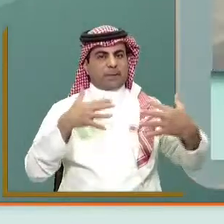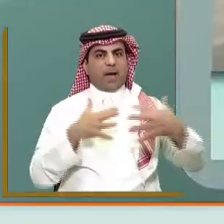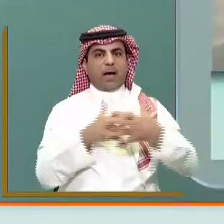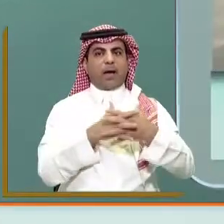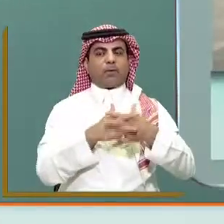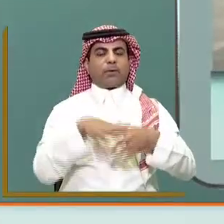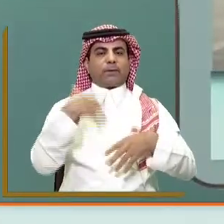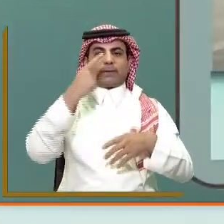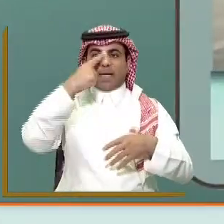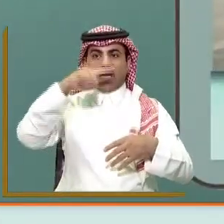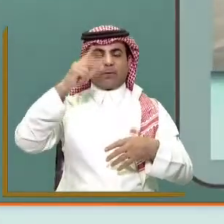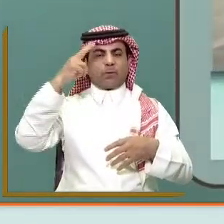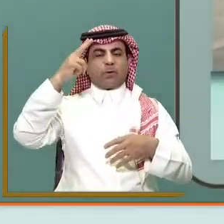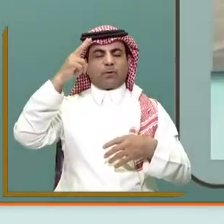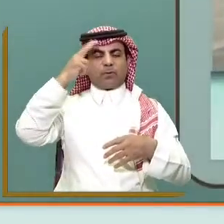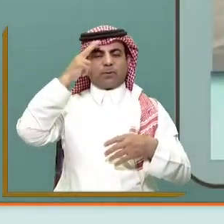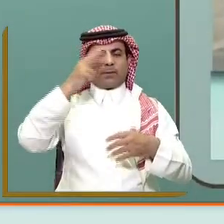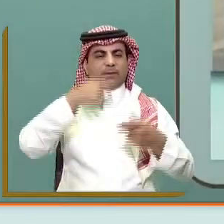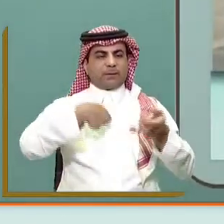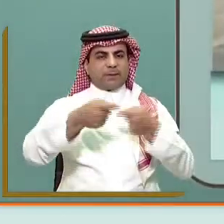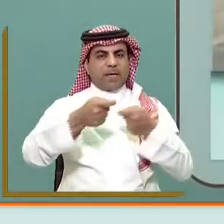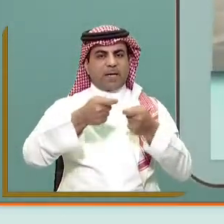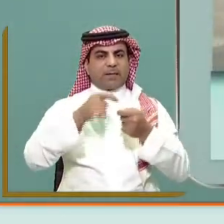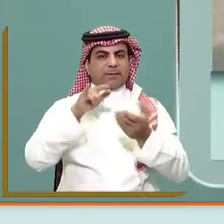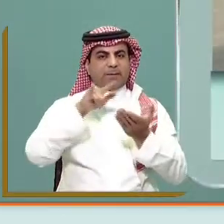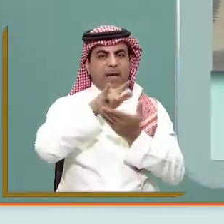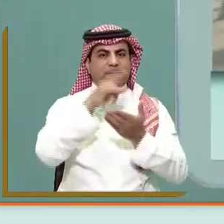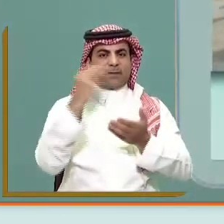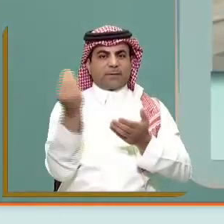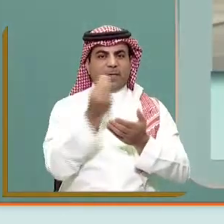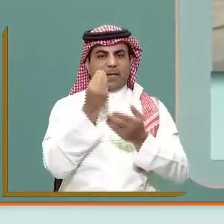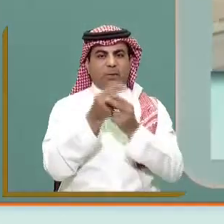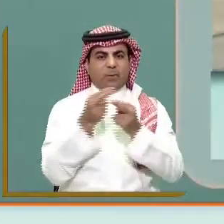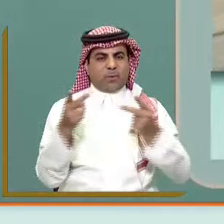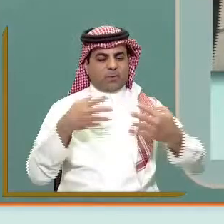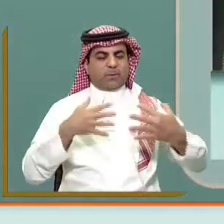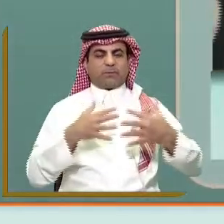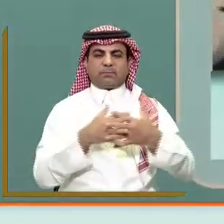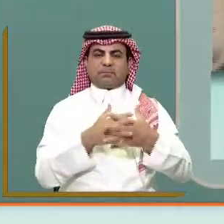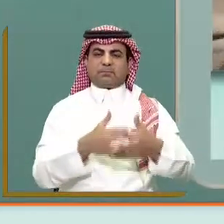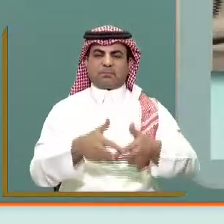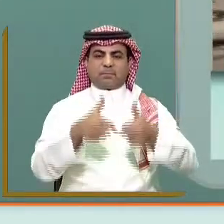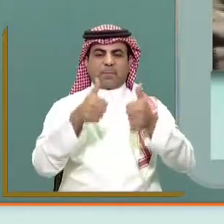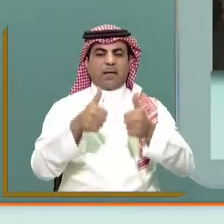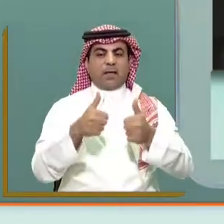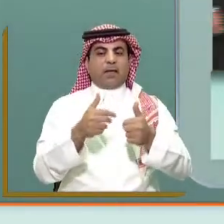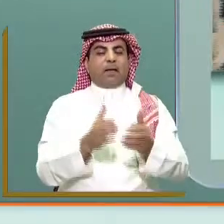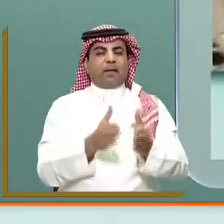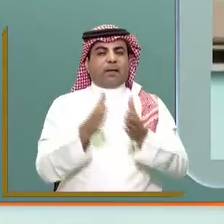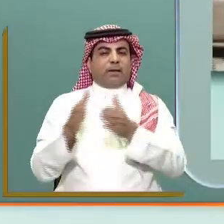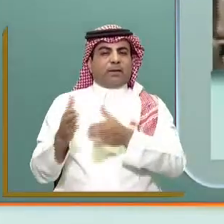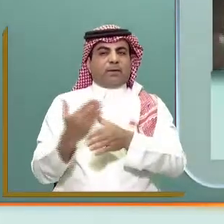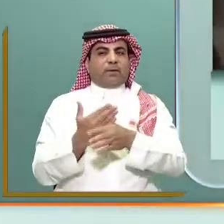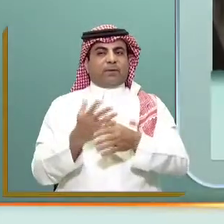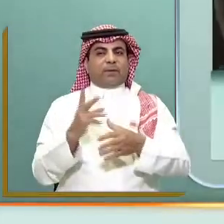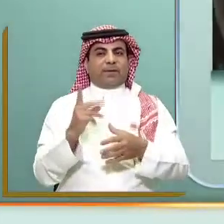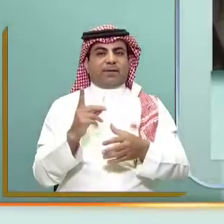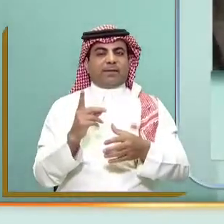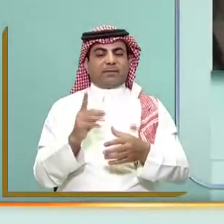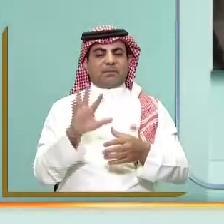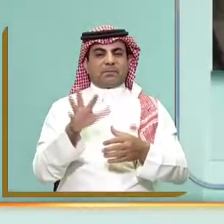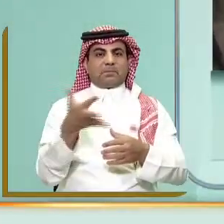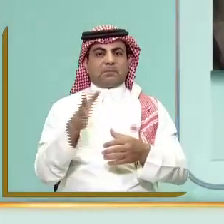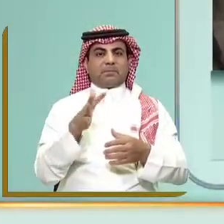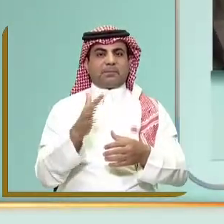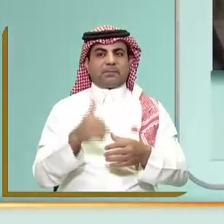التجاري، وكذلك بحسب ما ذكرتم اللقاء ما بين الوفد التايلندي وكذلك وزارة الموارد البشرية نتوقع